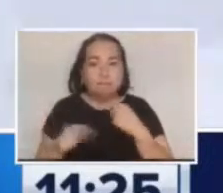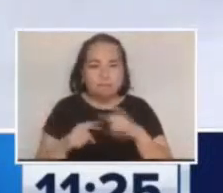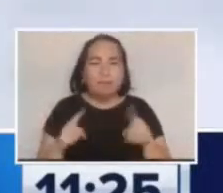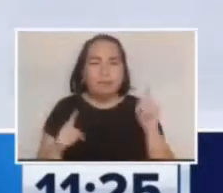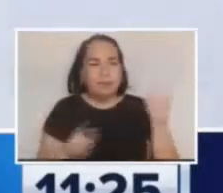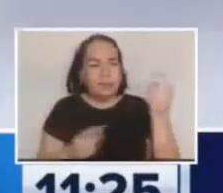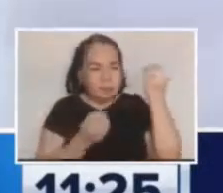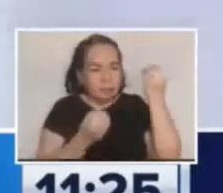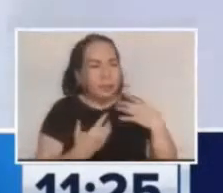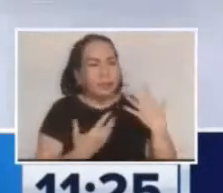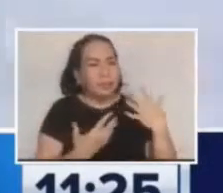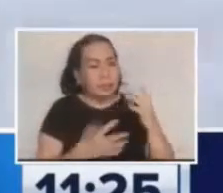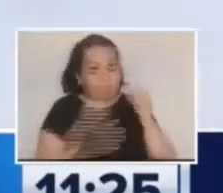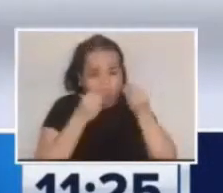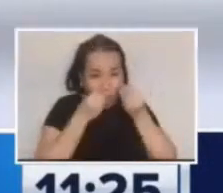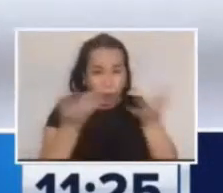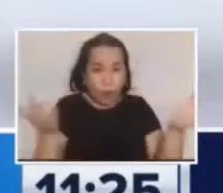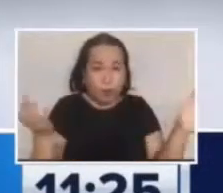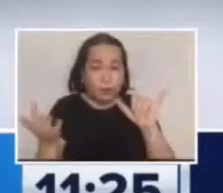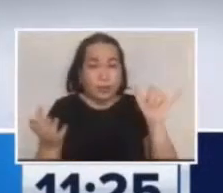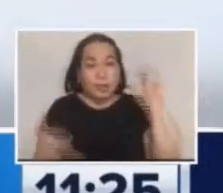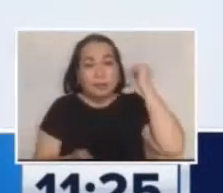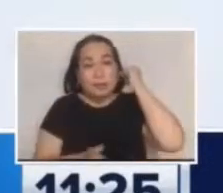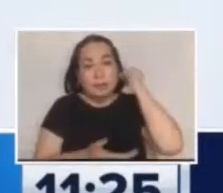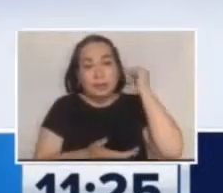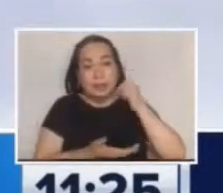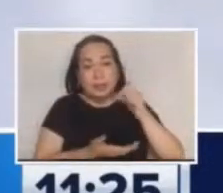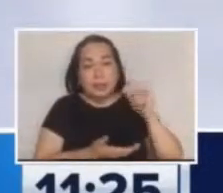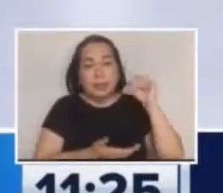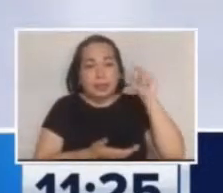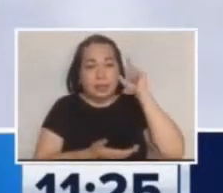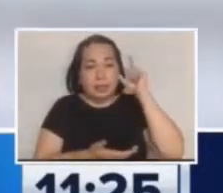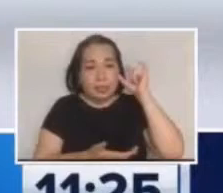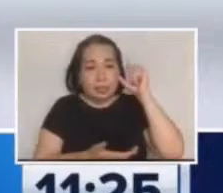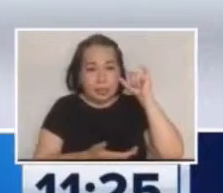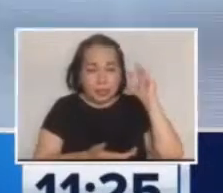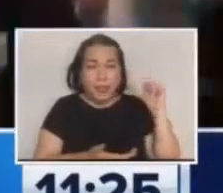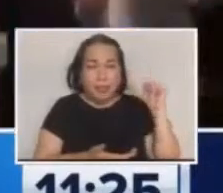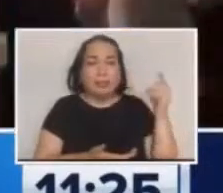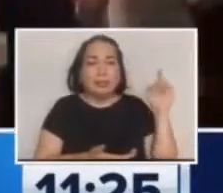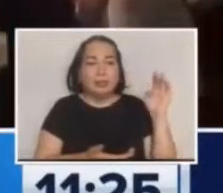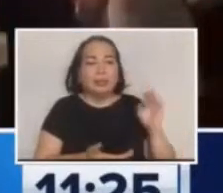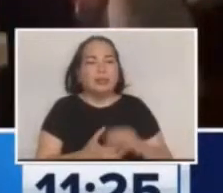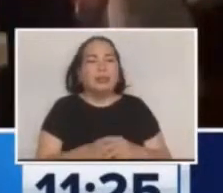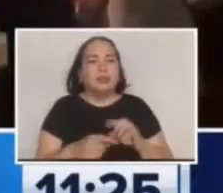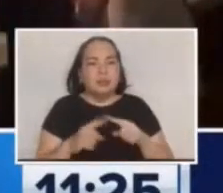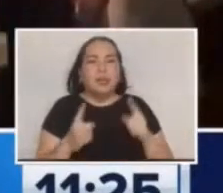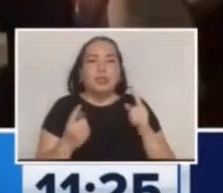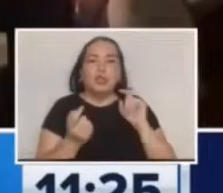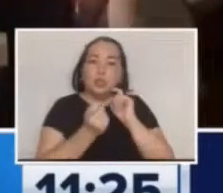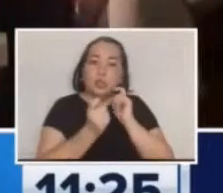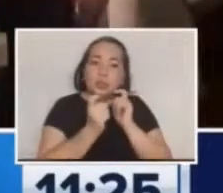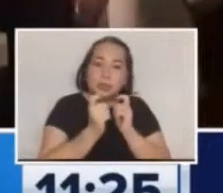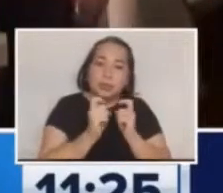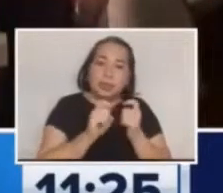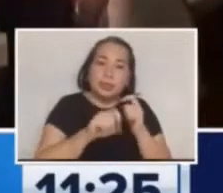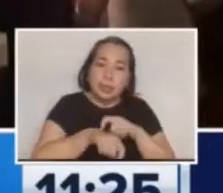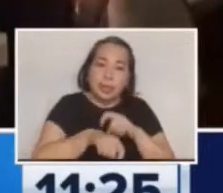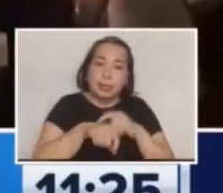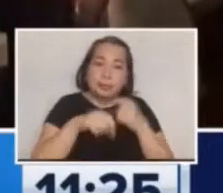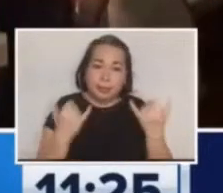implementasyon nito, Rocky. Okay. Meron din akong tanong para kay Yusek San